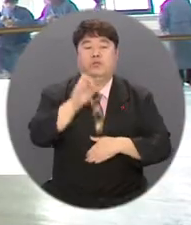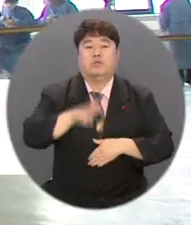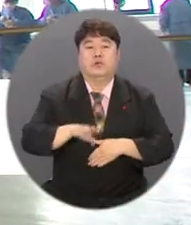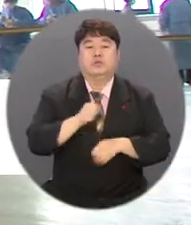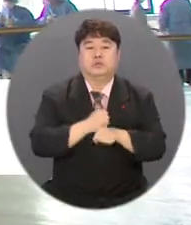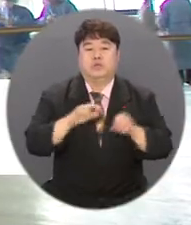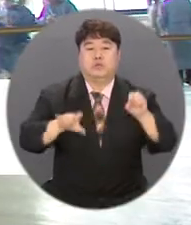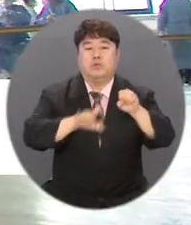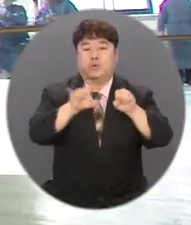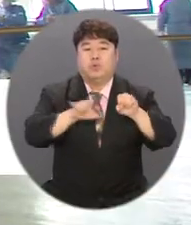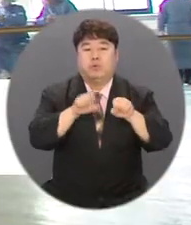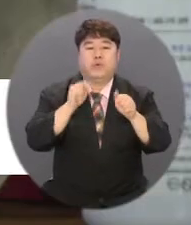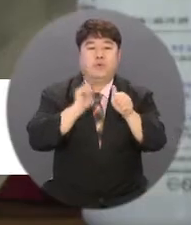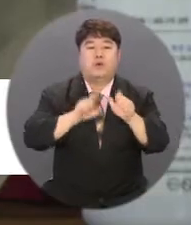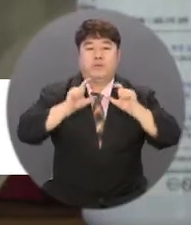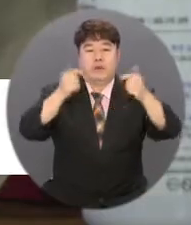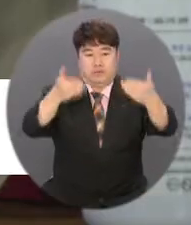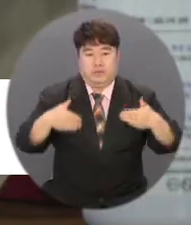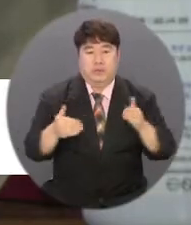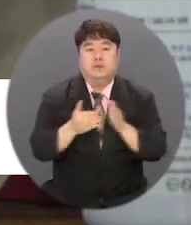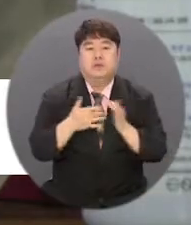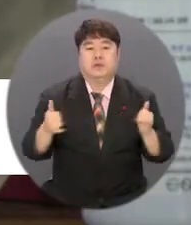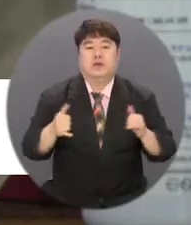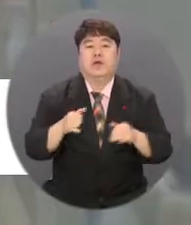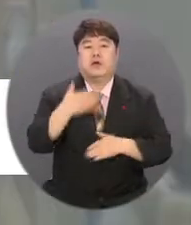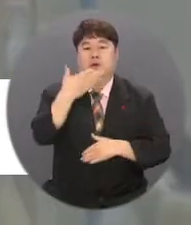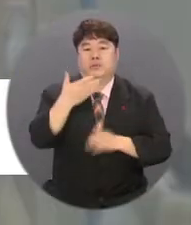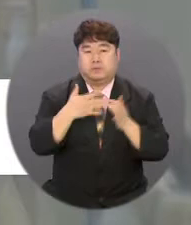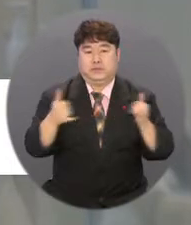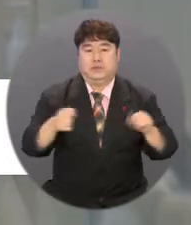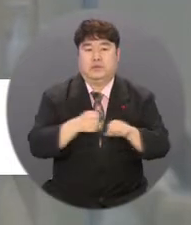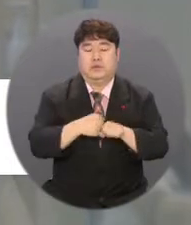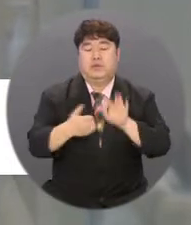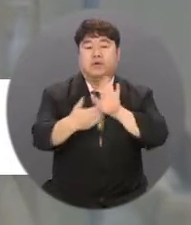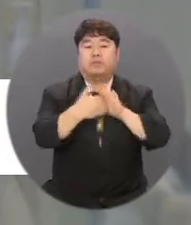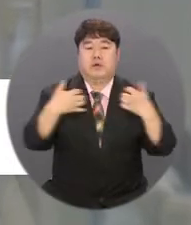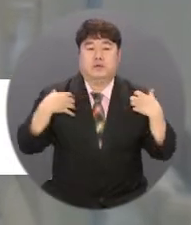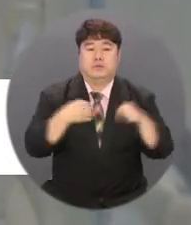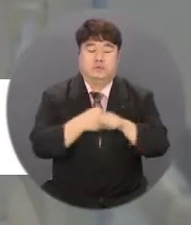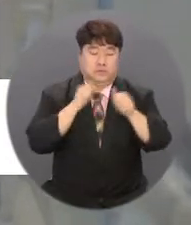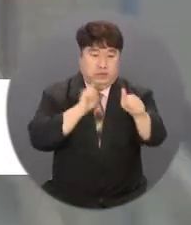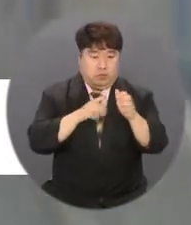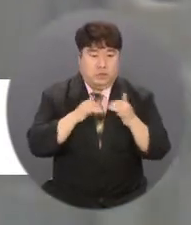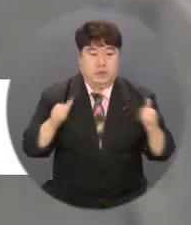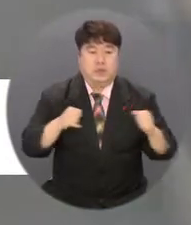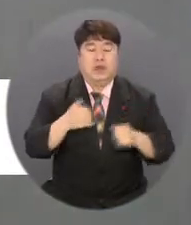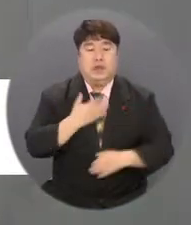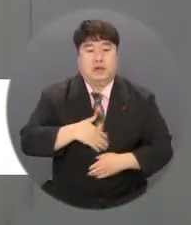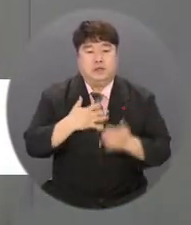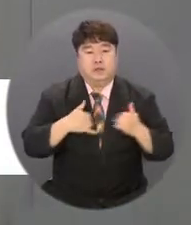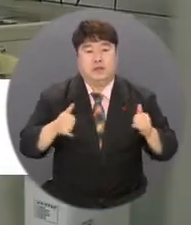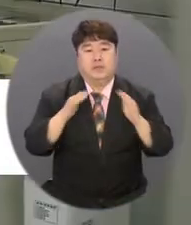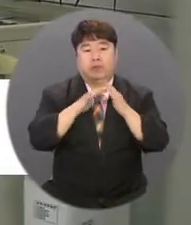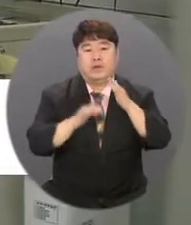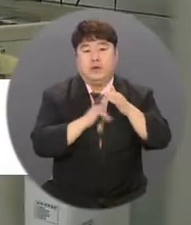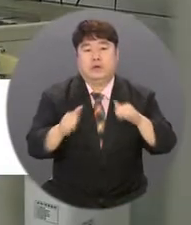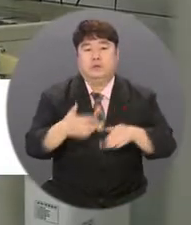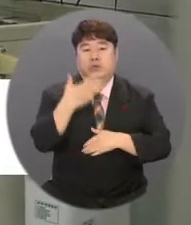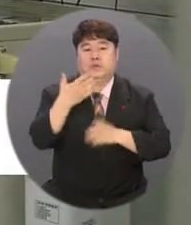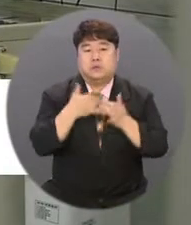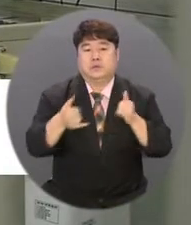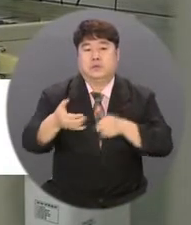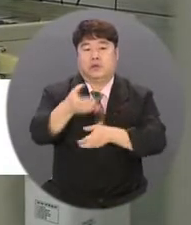광주에서 오미크론 확진 판정을 받은 사람은 총 9명인데 방역당국은 확진자들의 지인과 가족 8명도